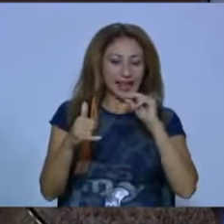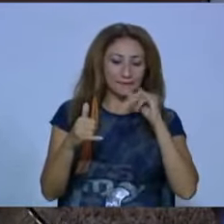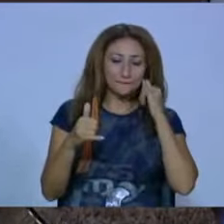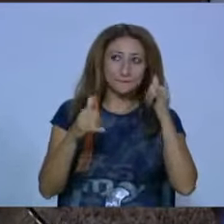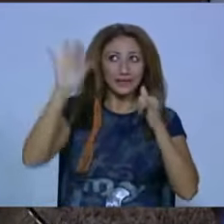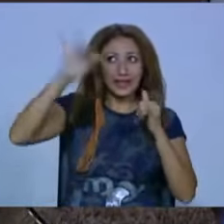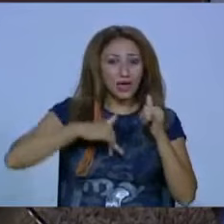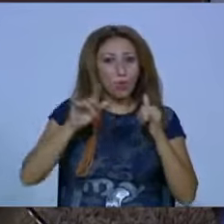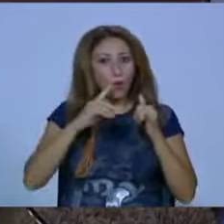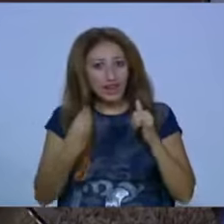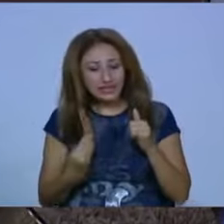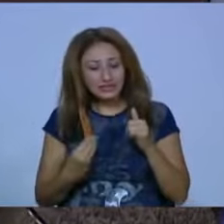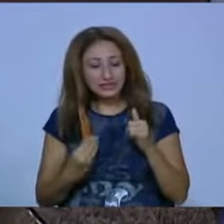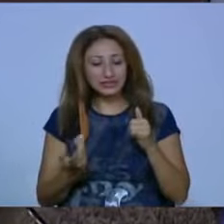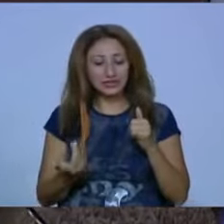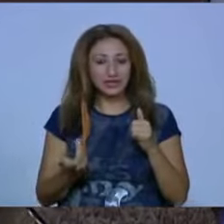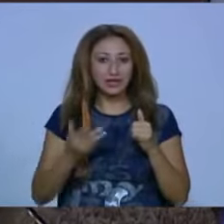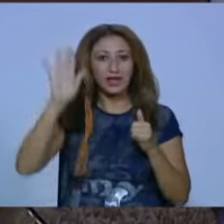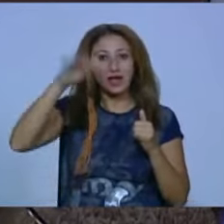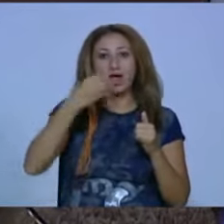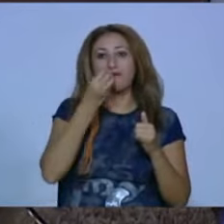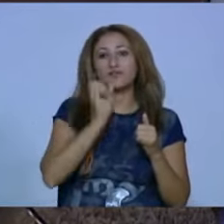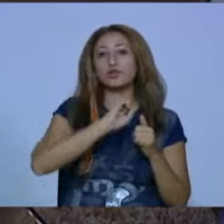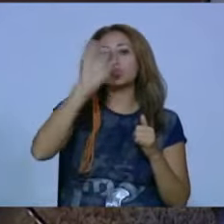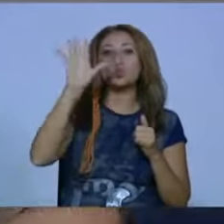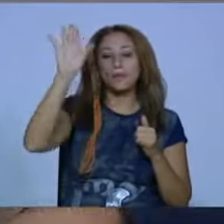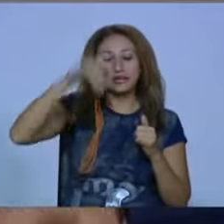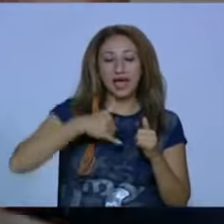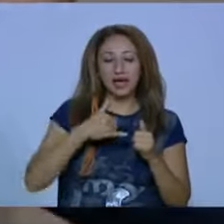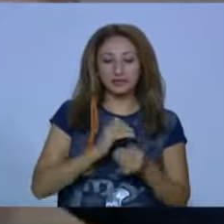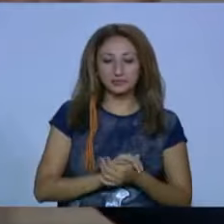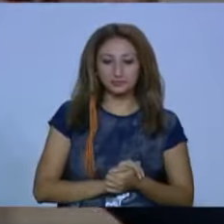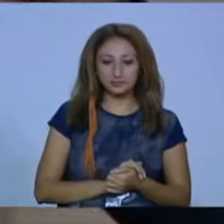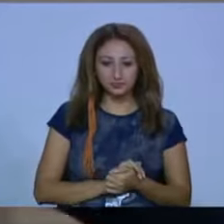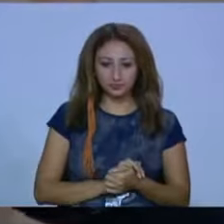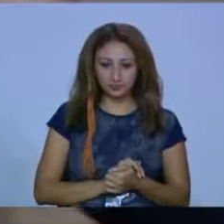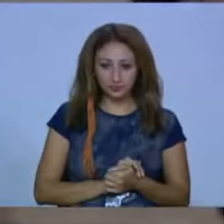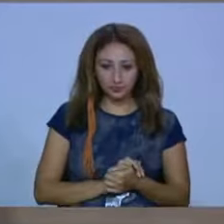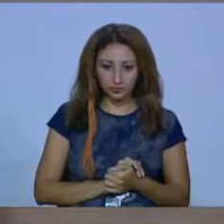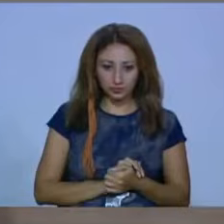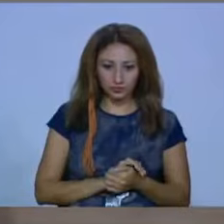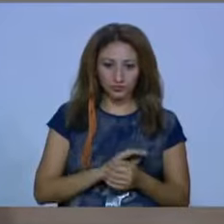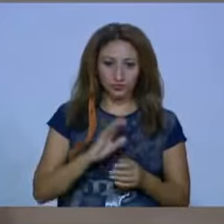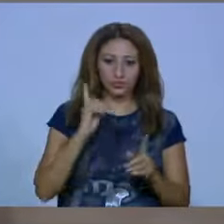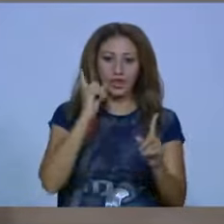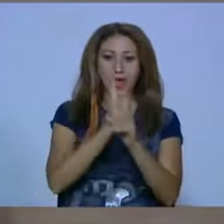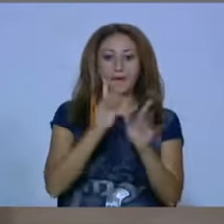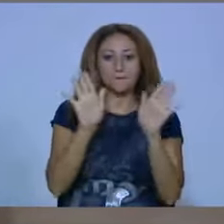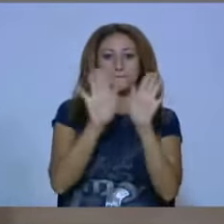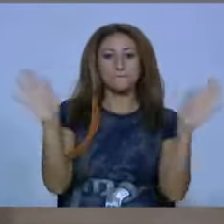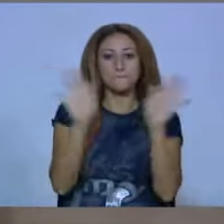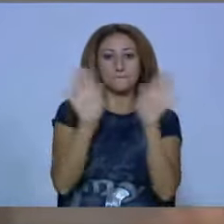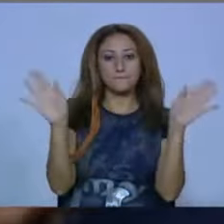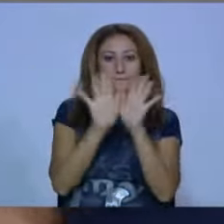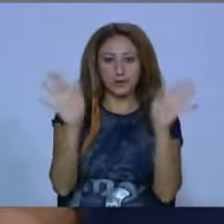جه فما جاء طب ايه طب احنا تعالى افطر معايا الصبح يعني افطر عشان او نتقابل في المسرح كان هو